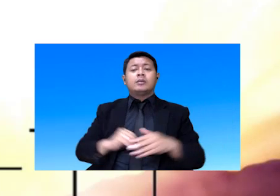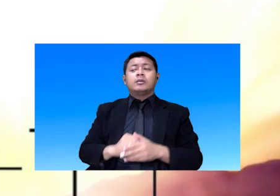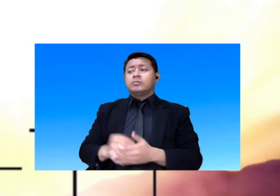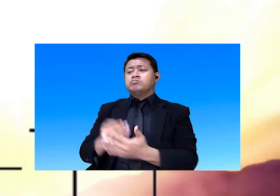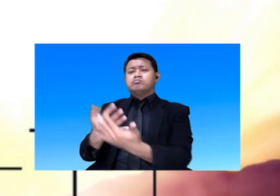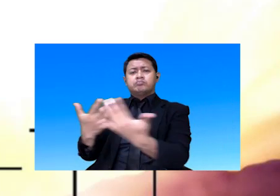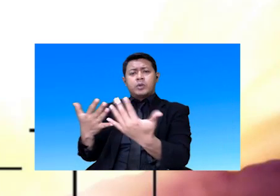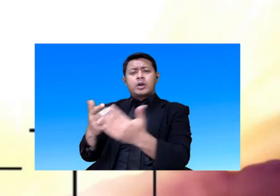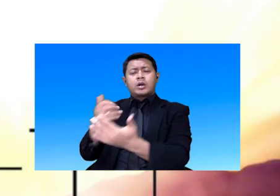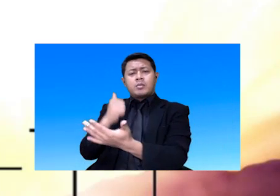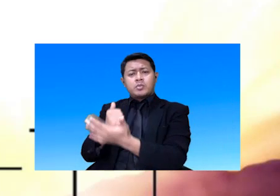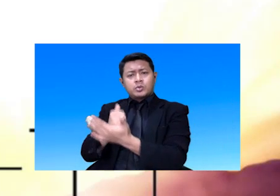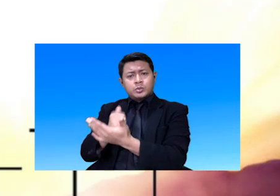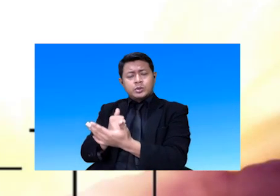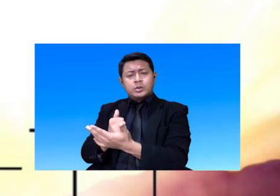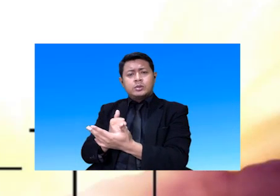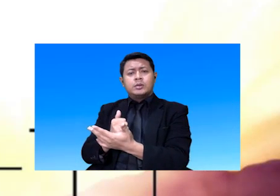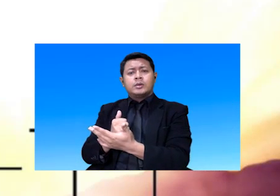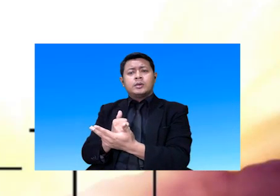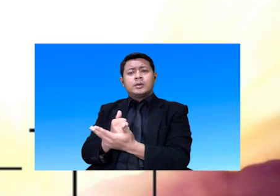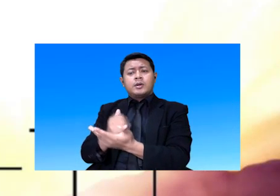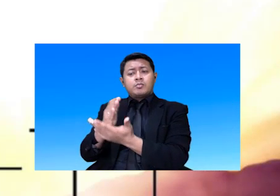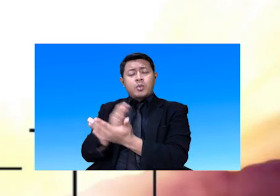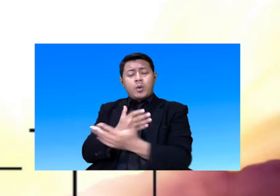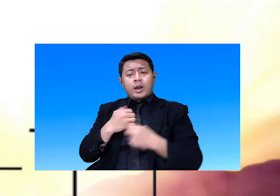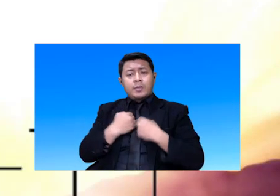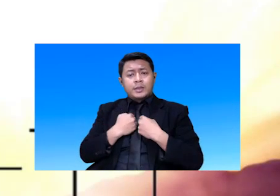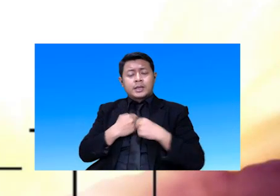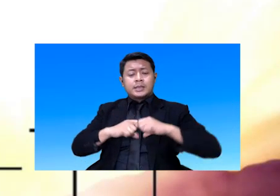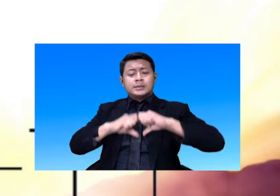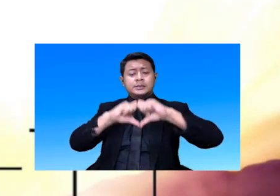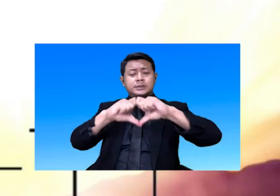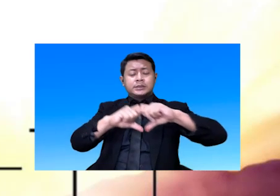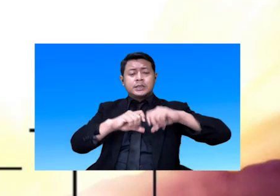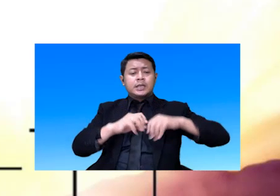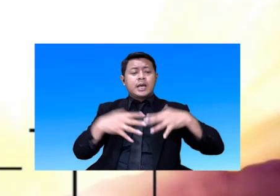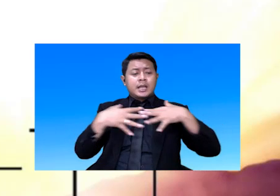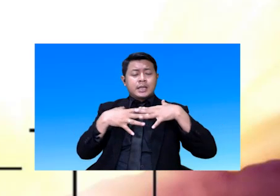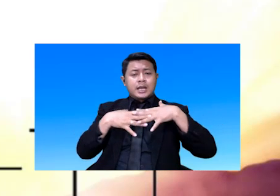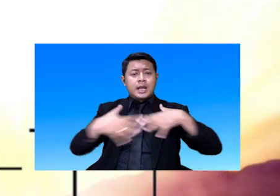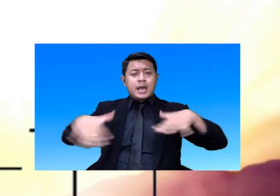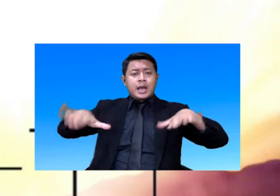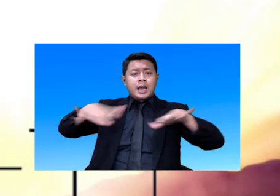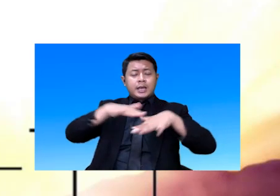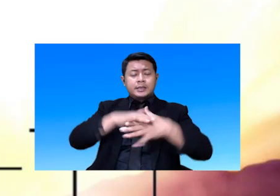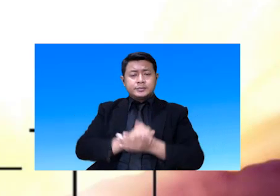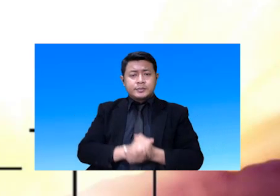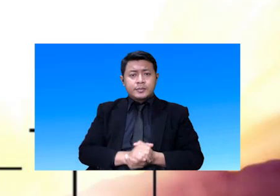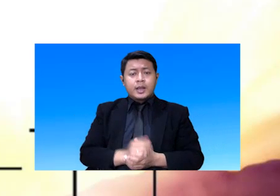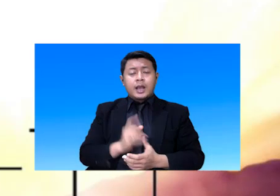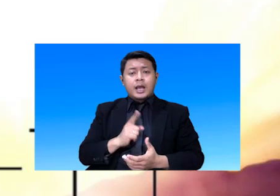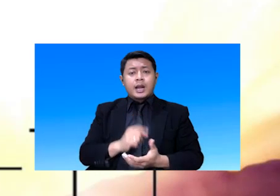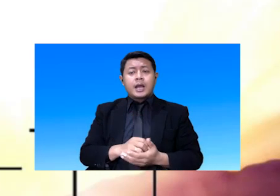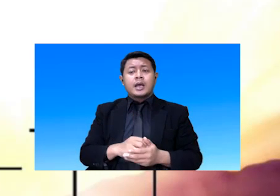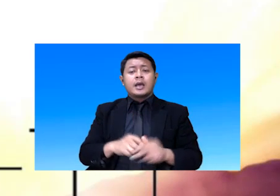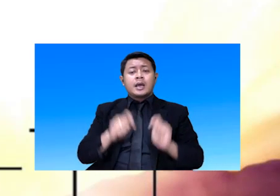mereka sungguh-sungguh dengan cara itu mewariskan cinta tanah air. Karena apa? Karena